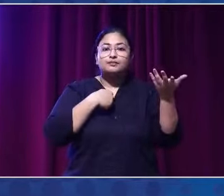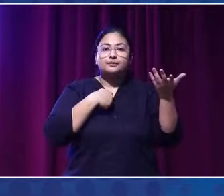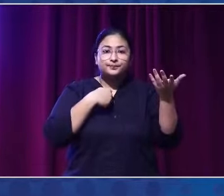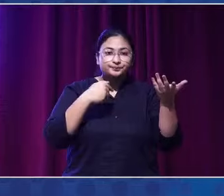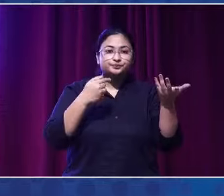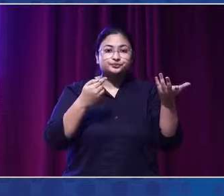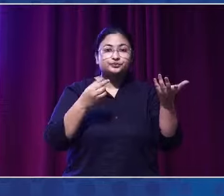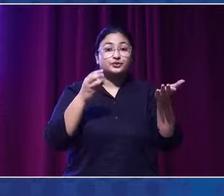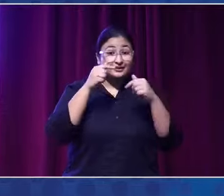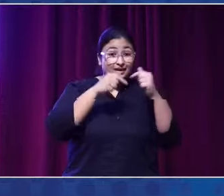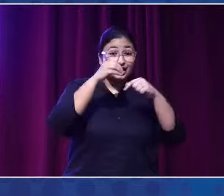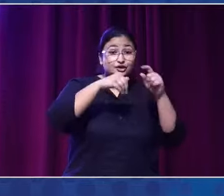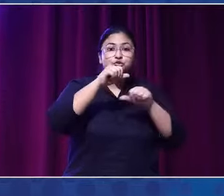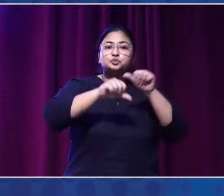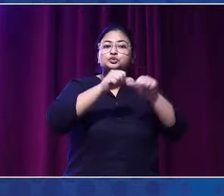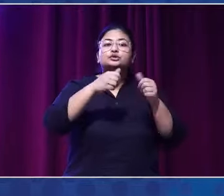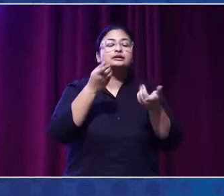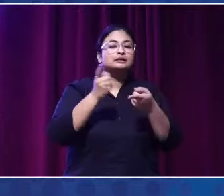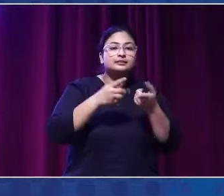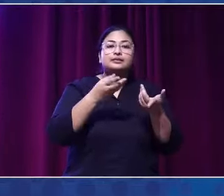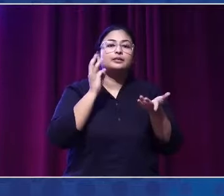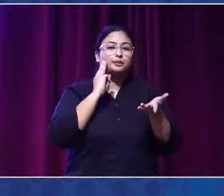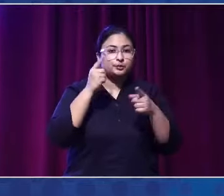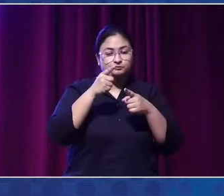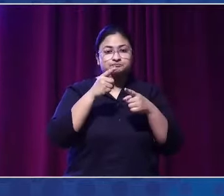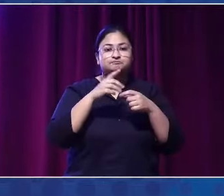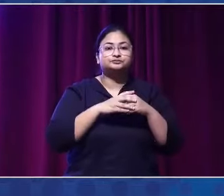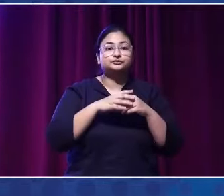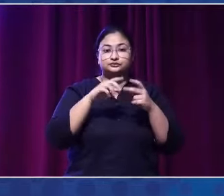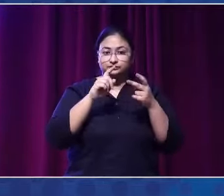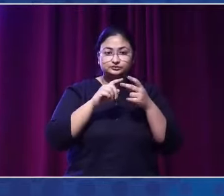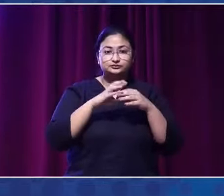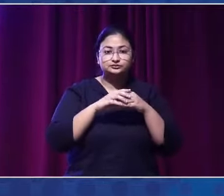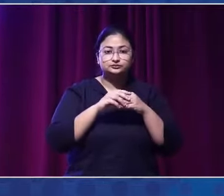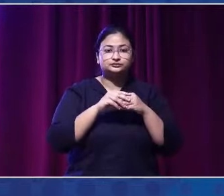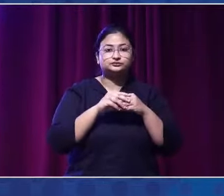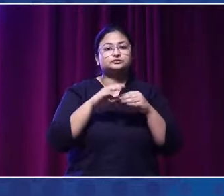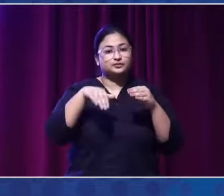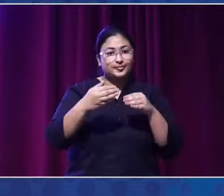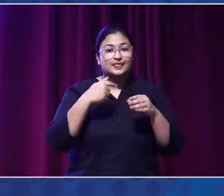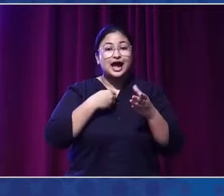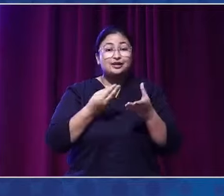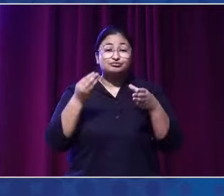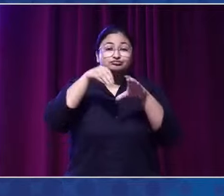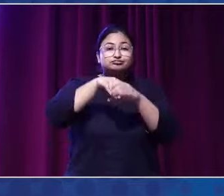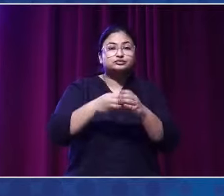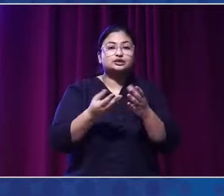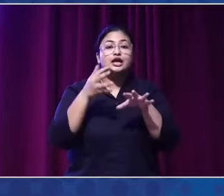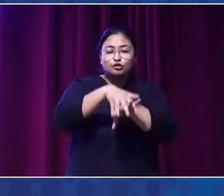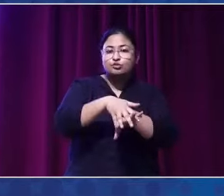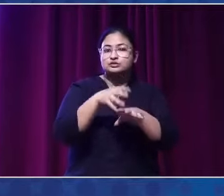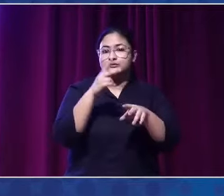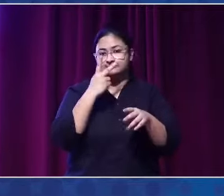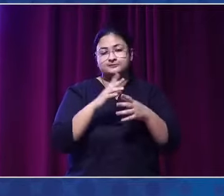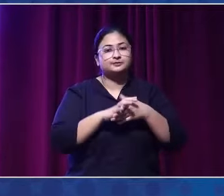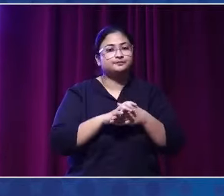the election process which has happened. Let's see the inclusivity part. क्योंकि